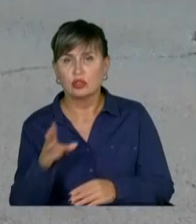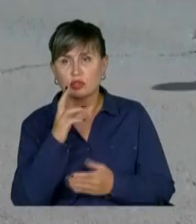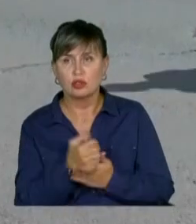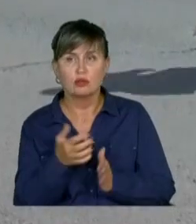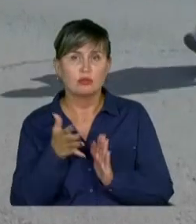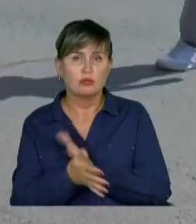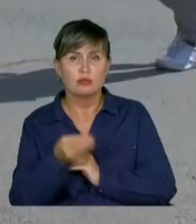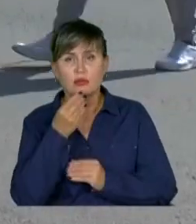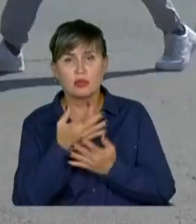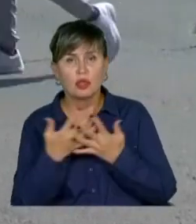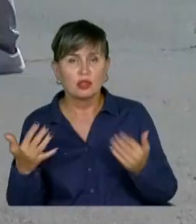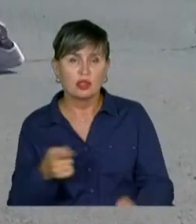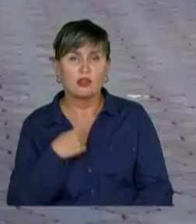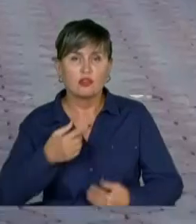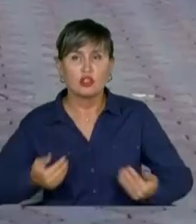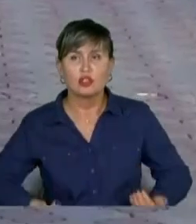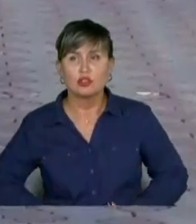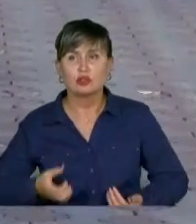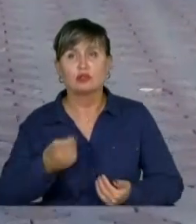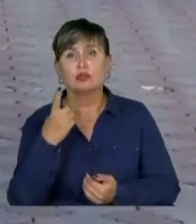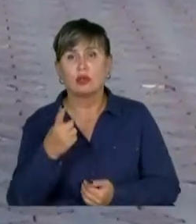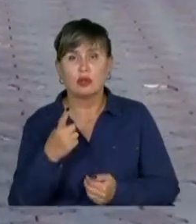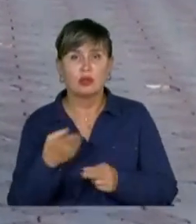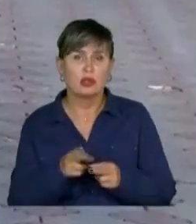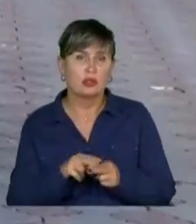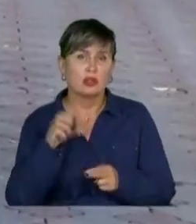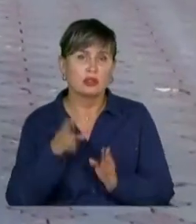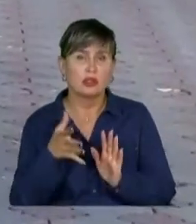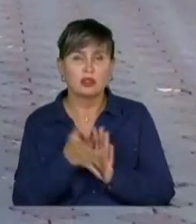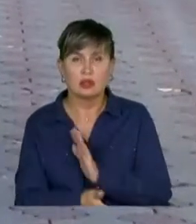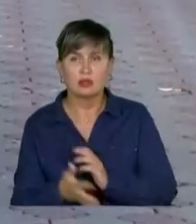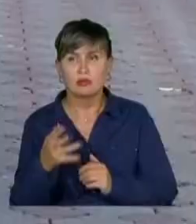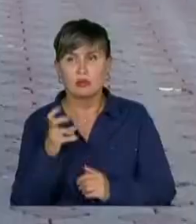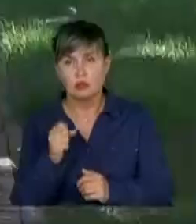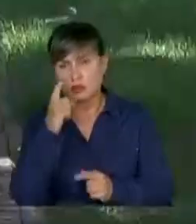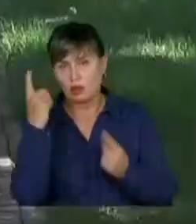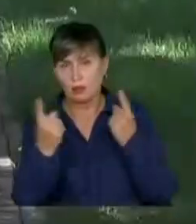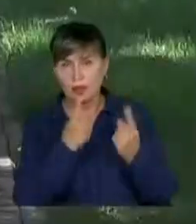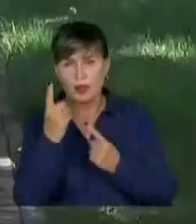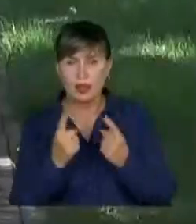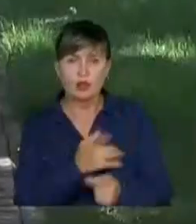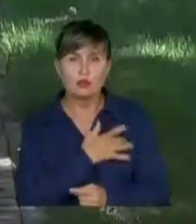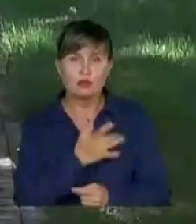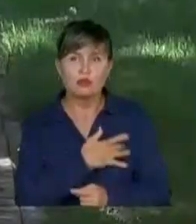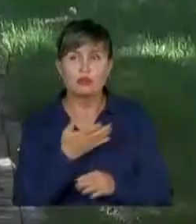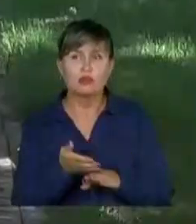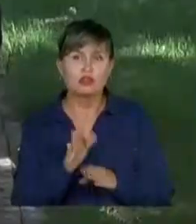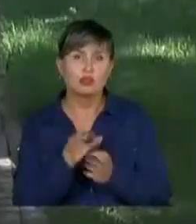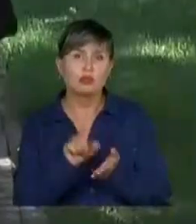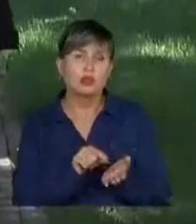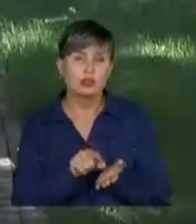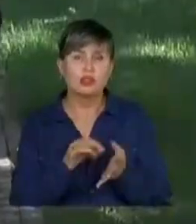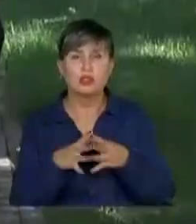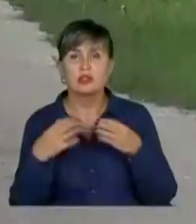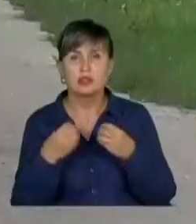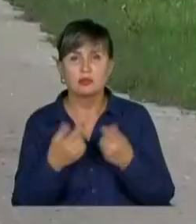на продукты питания, говорят жители. Еще одна заметная статья расходов приходится на коммунальные услуги. Особенно тяжело пенсионерам и